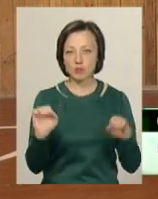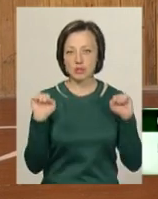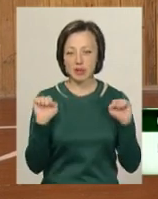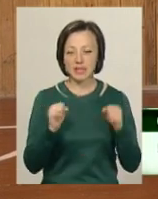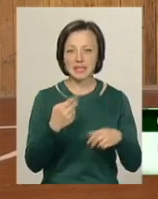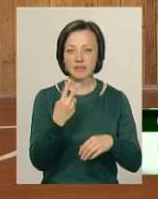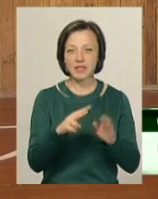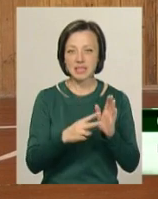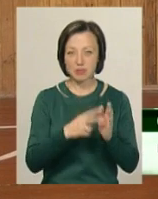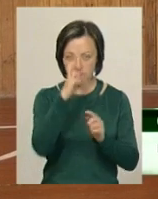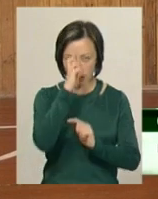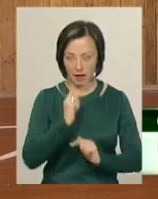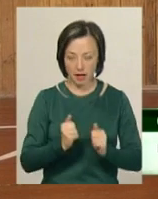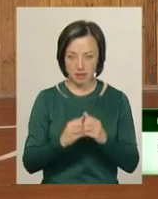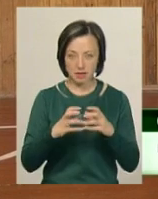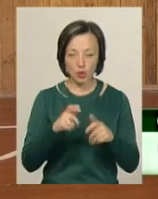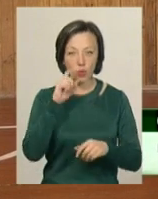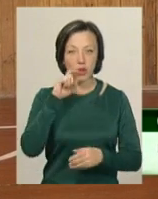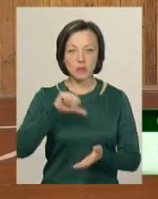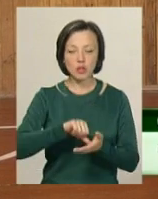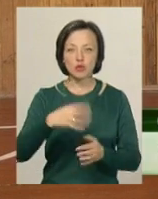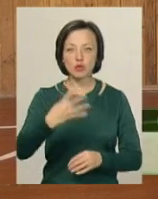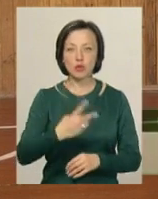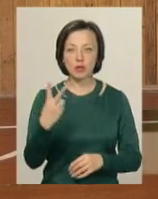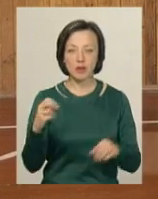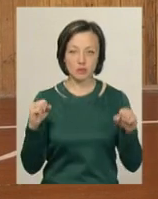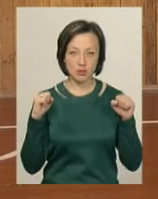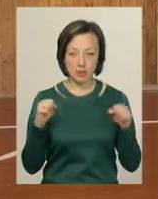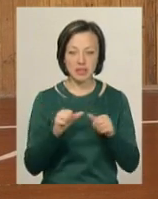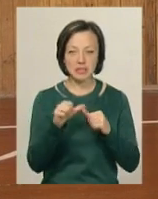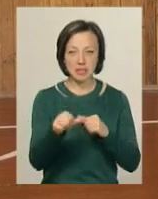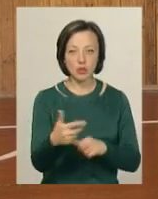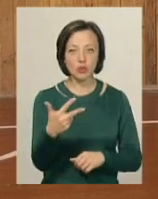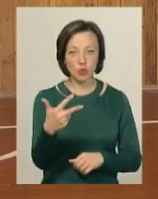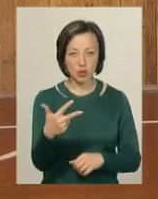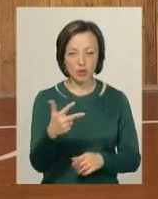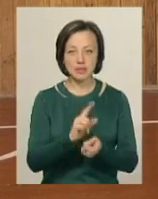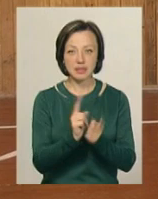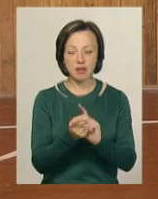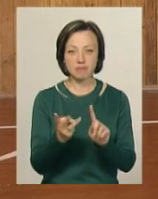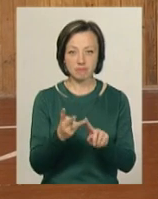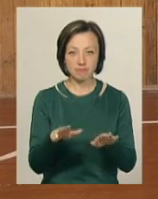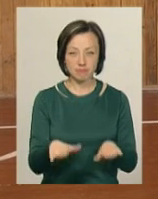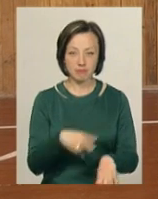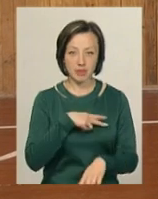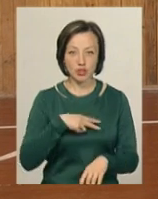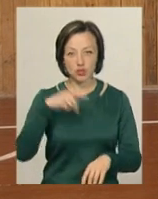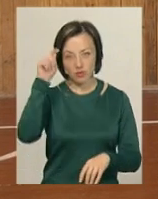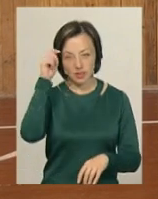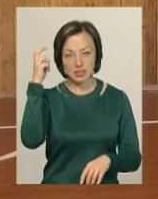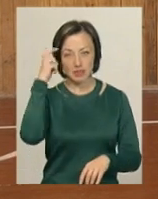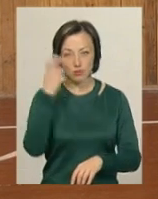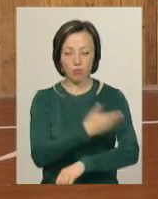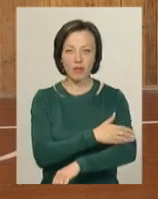із 27 країн. Україну представляли 42 спортсмени, із них троє стали бронзовими призерами – це чоловіки із